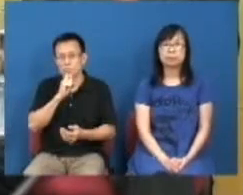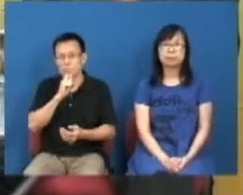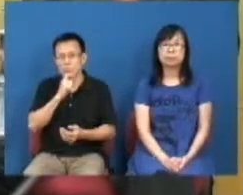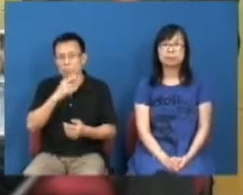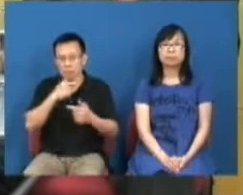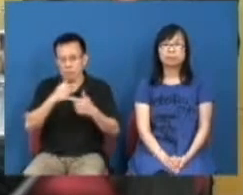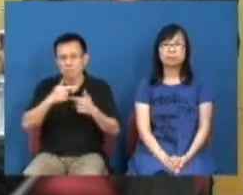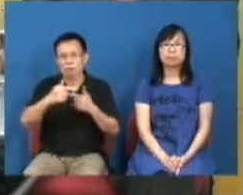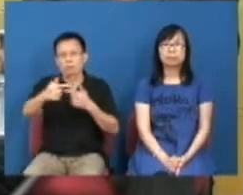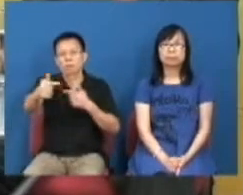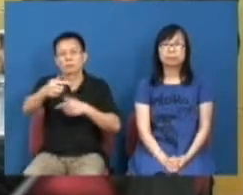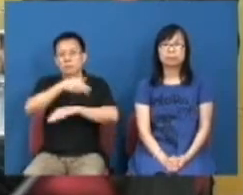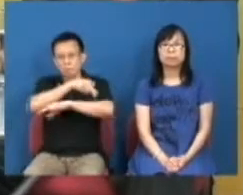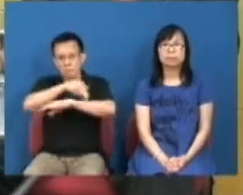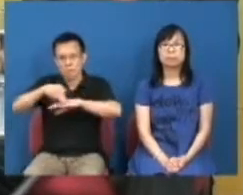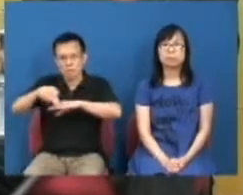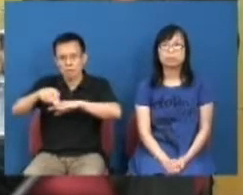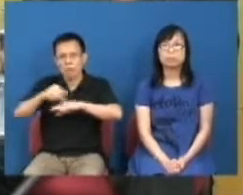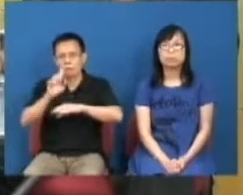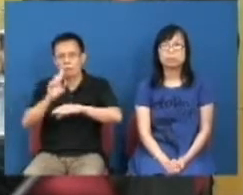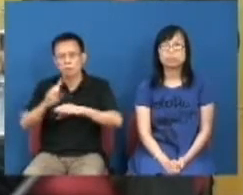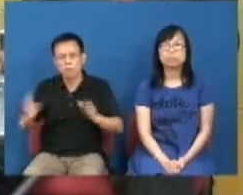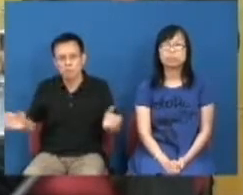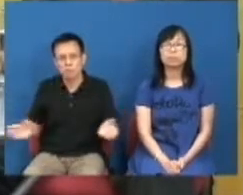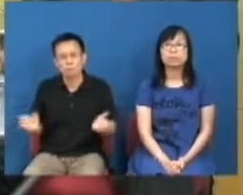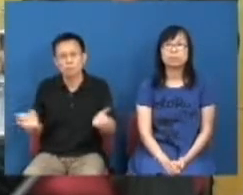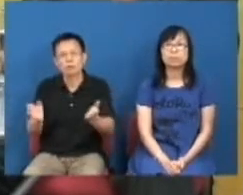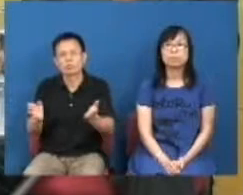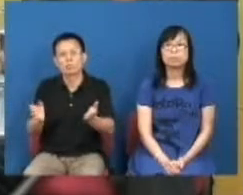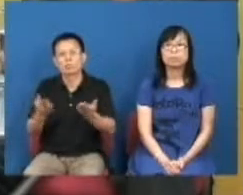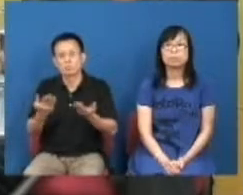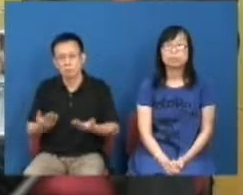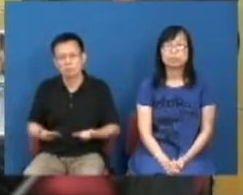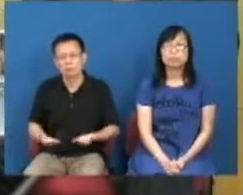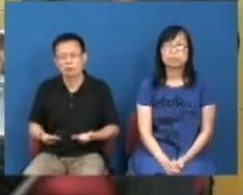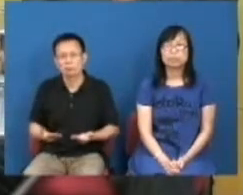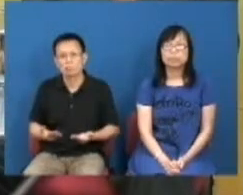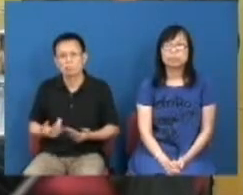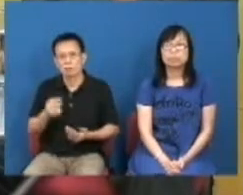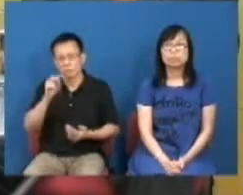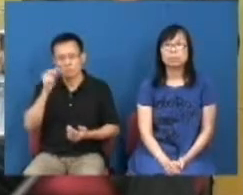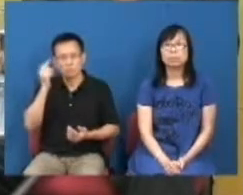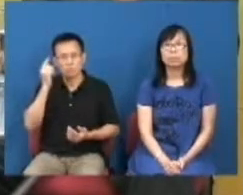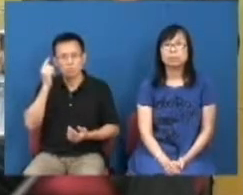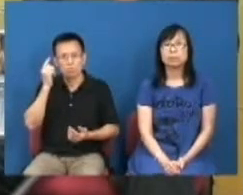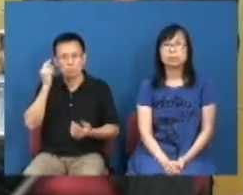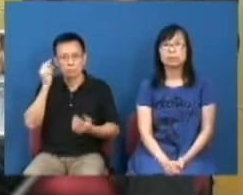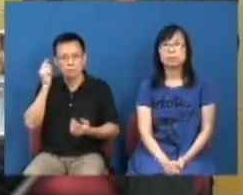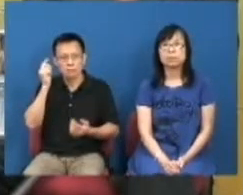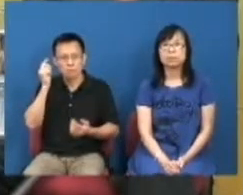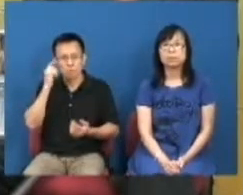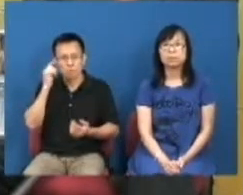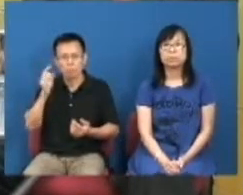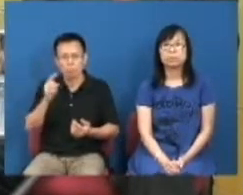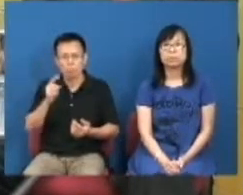長遠嘅規劃，係點樣推廣？咁現在我哋好見得到咧，就係比較散少